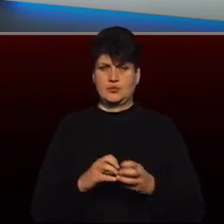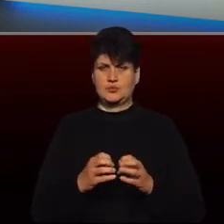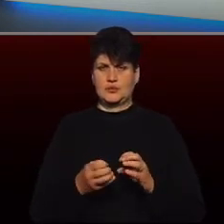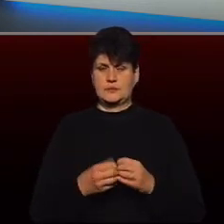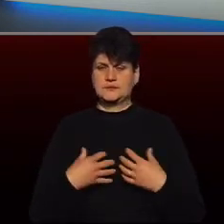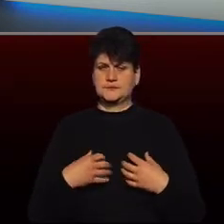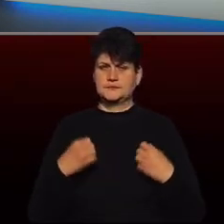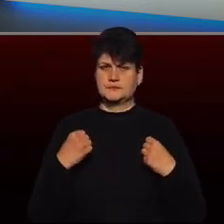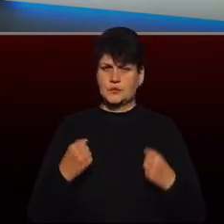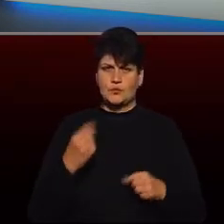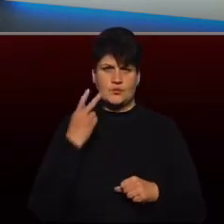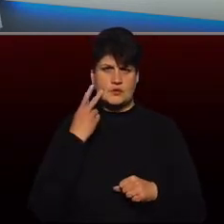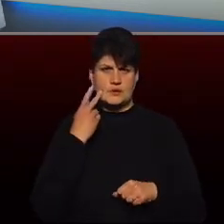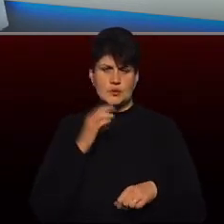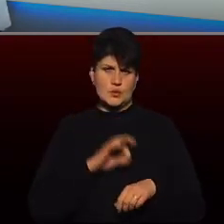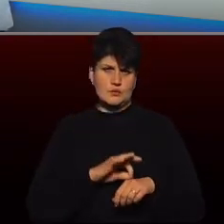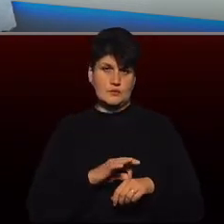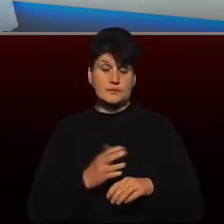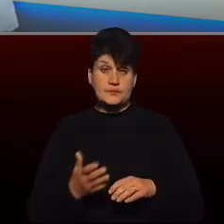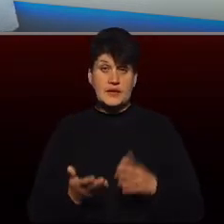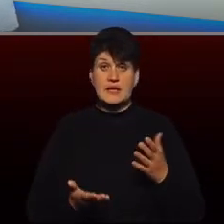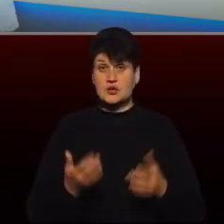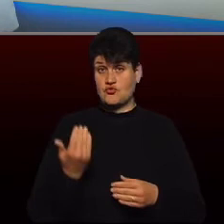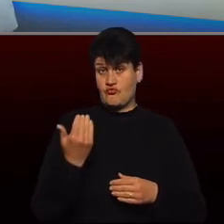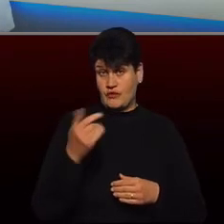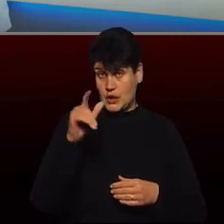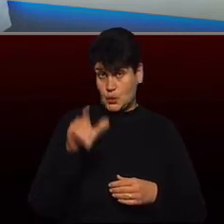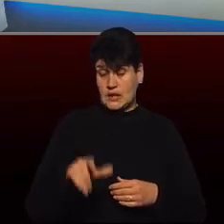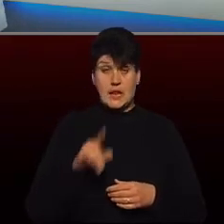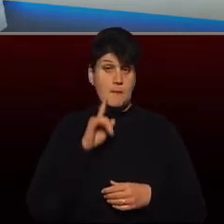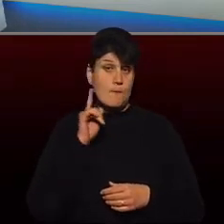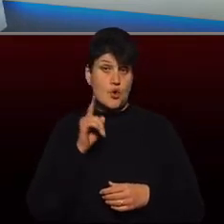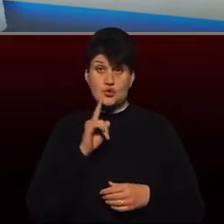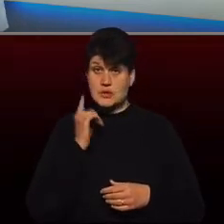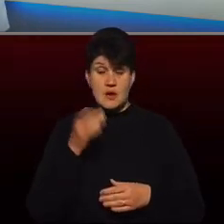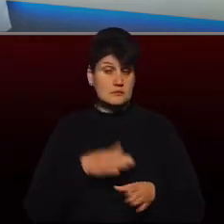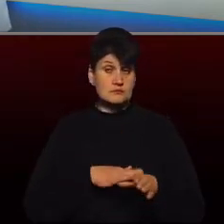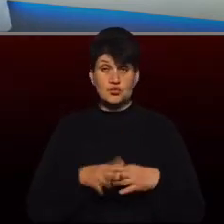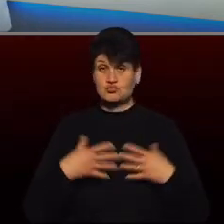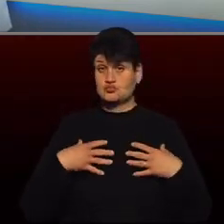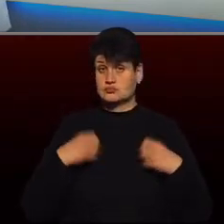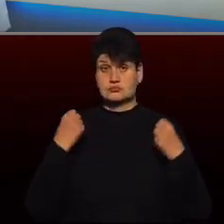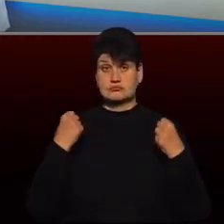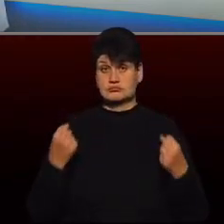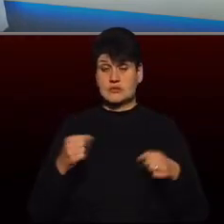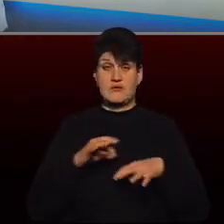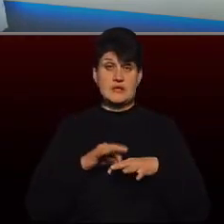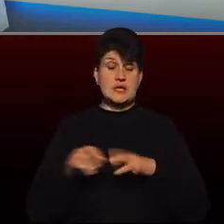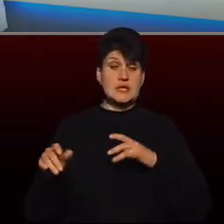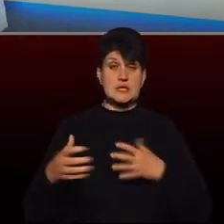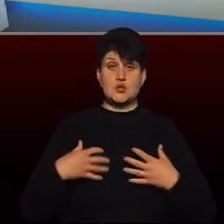хронічної патології. Якщо ж ви людина молода, абсолютно здорова, ведете здоровий спосіб